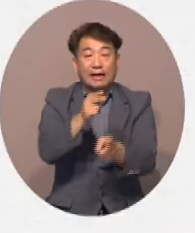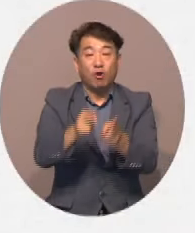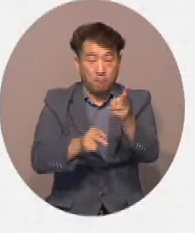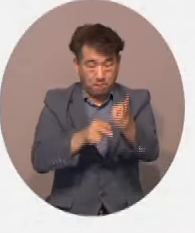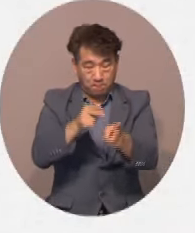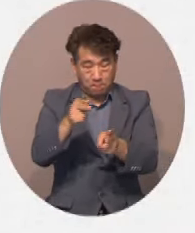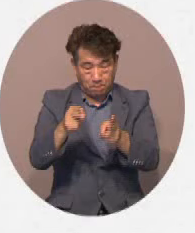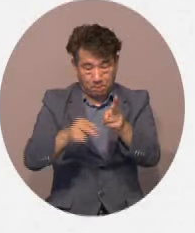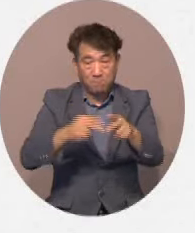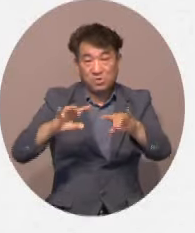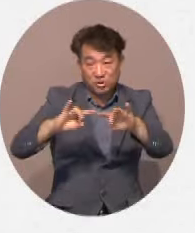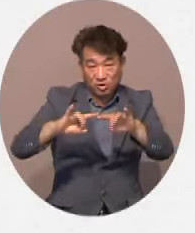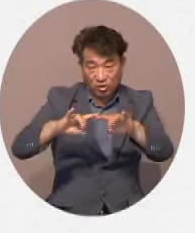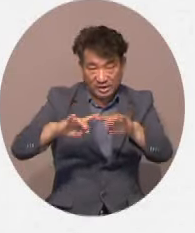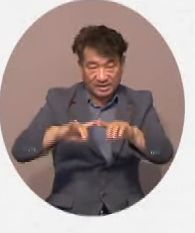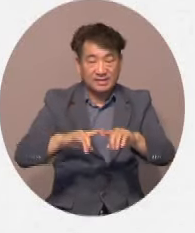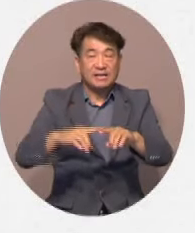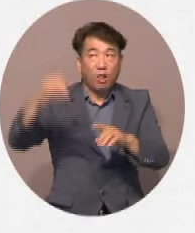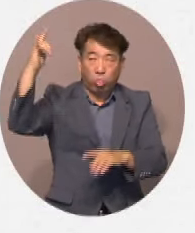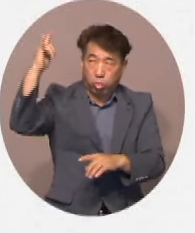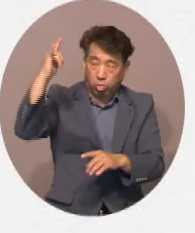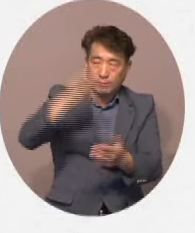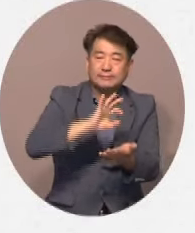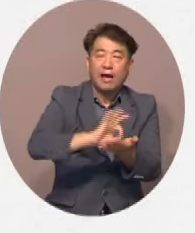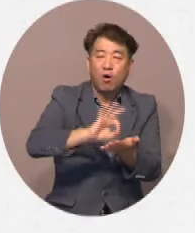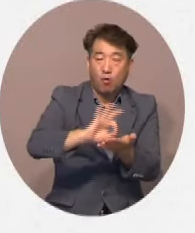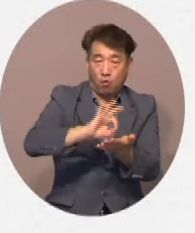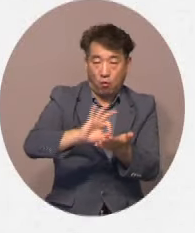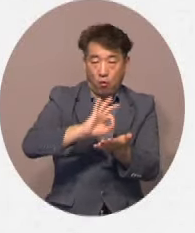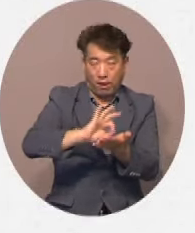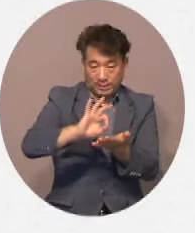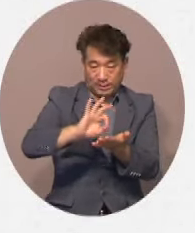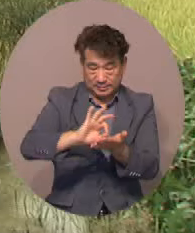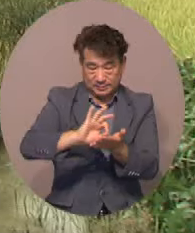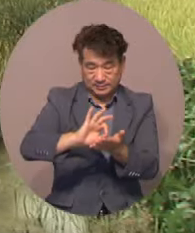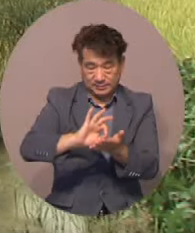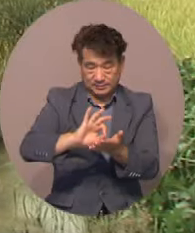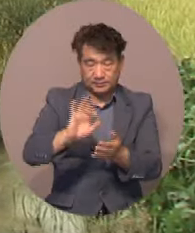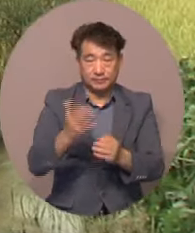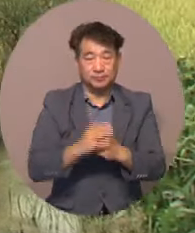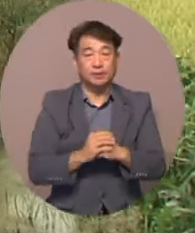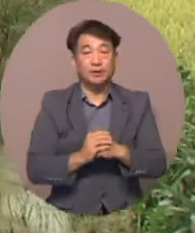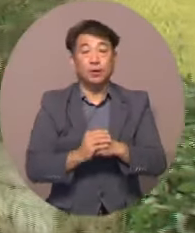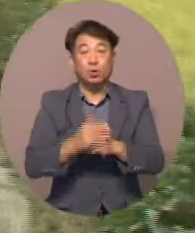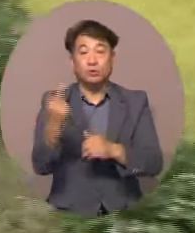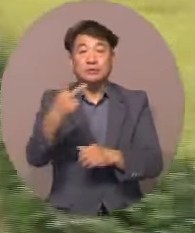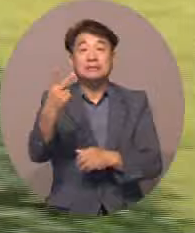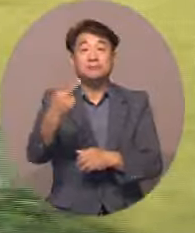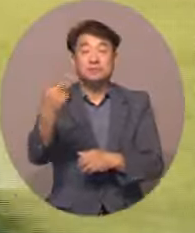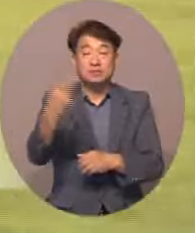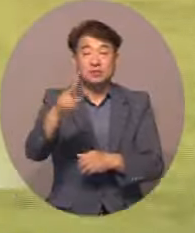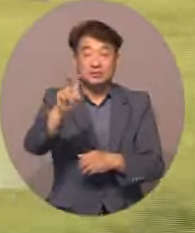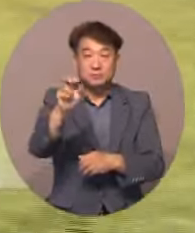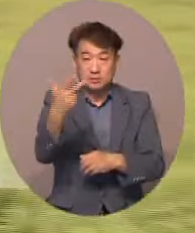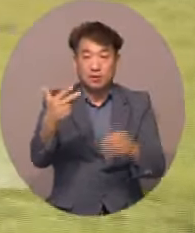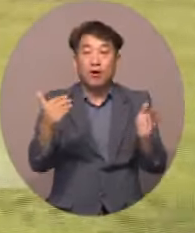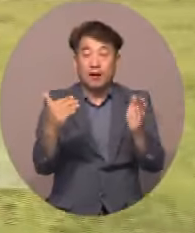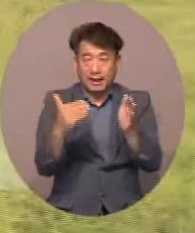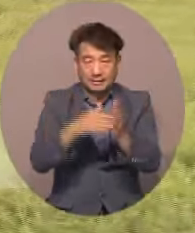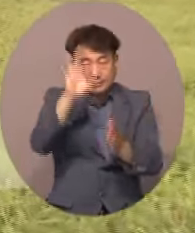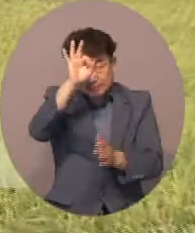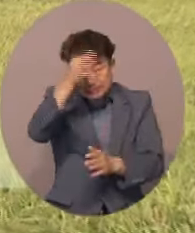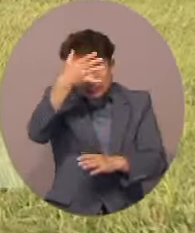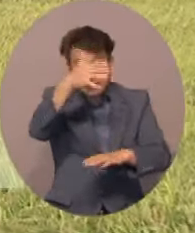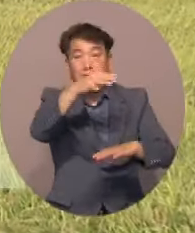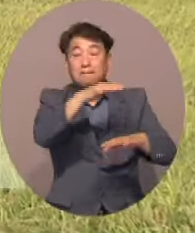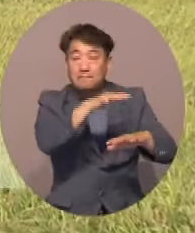재생에너지로 충당하자는 아리백 캠페인이 세계적으로 확산하는 이유입니다. 오는 2027년까지 스마트팜과